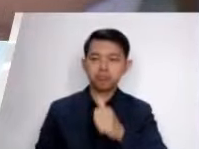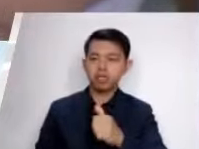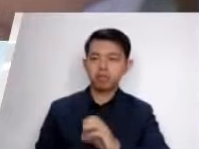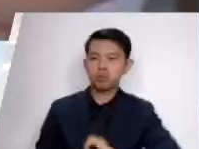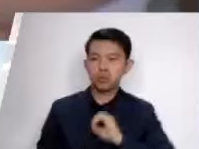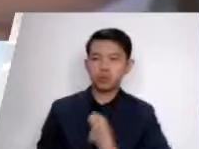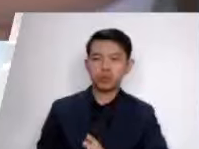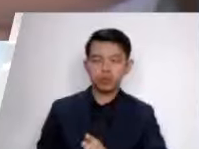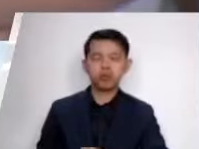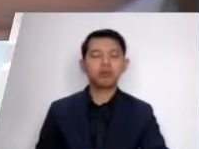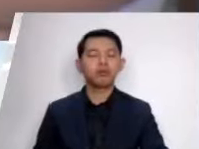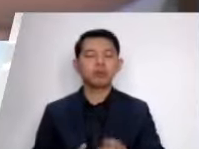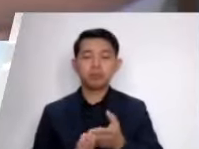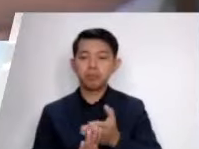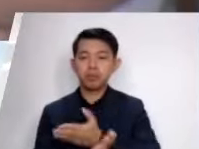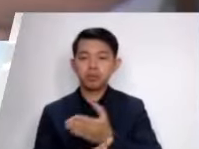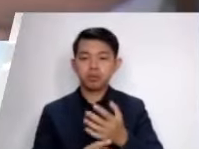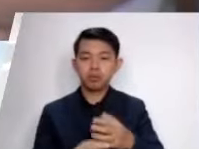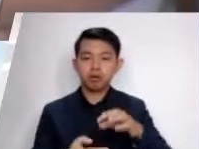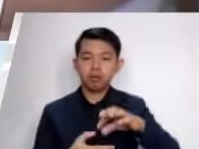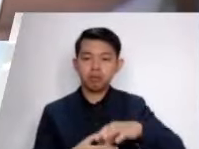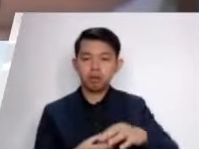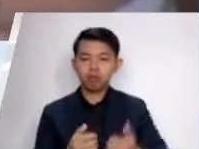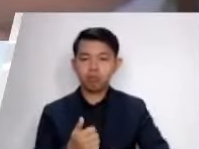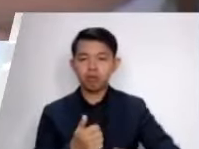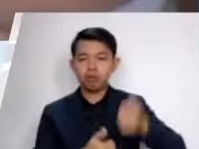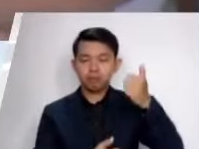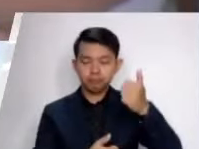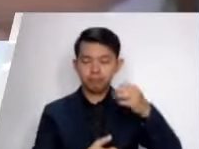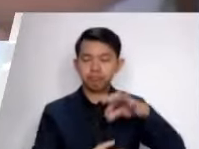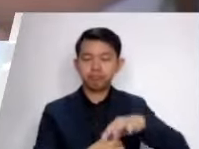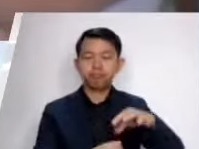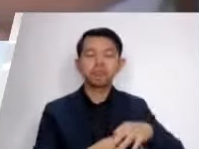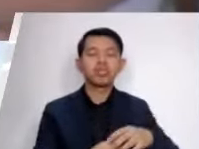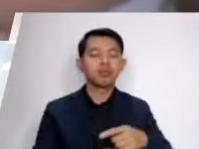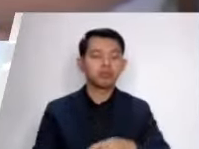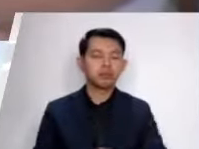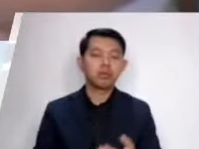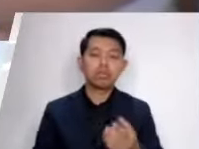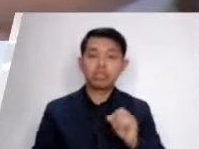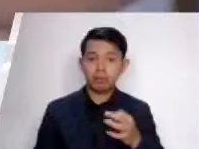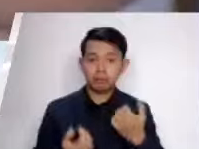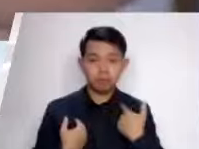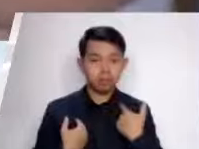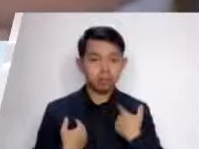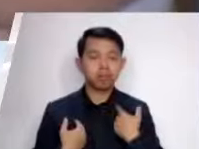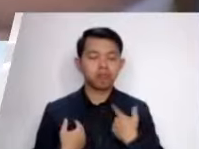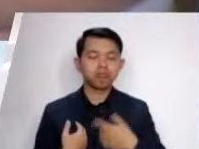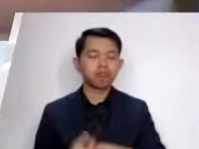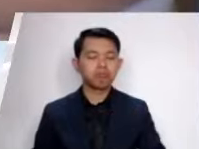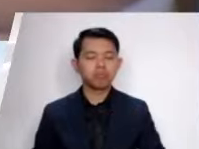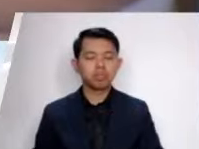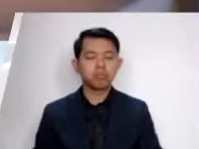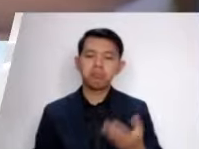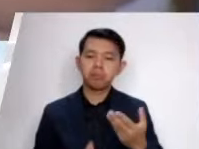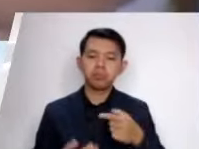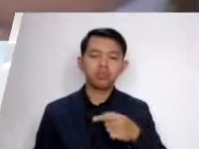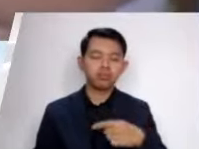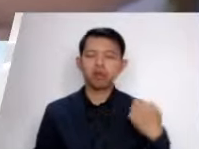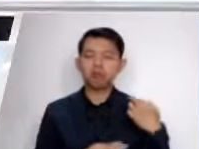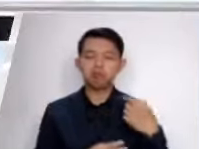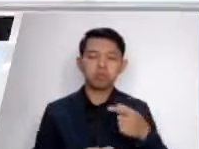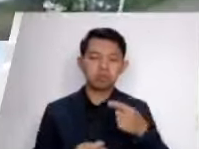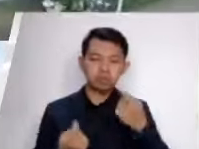kanyang reklamo sa naturang pogo. Kung meron daw, baka siya raw mismo ang nanghingi ng search warrant para mahuli ang mga nasa loob. Nitong May